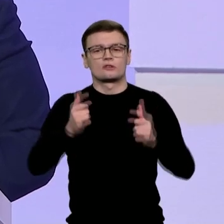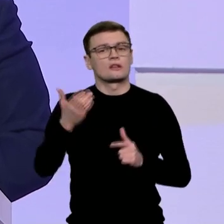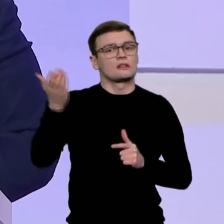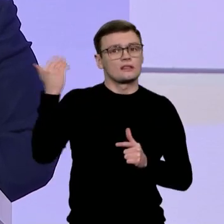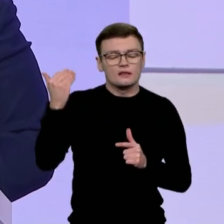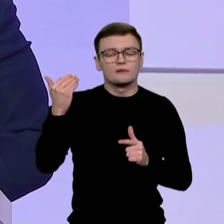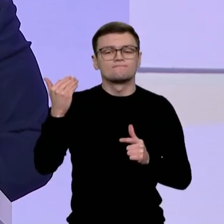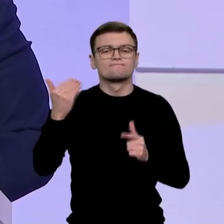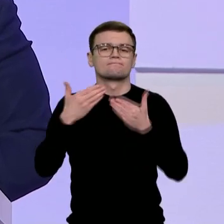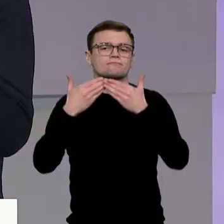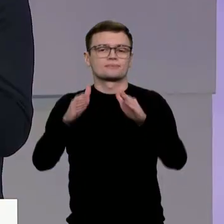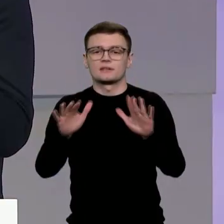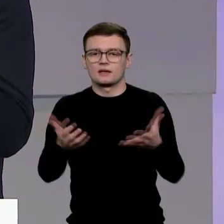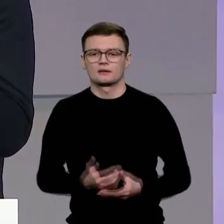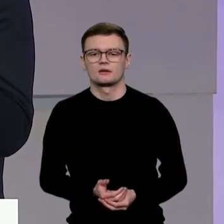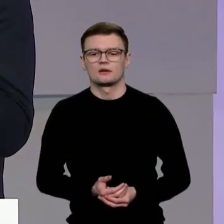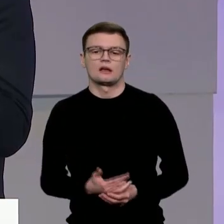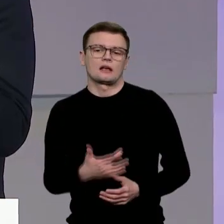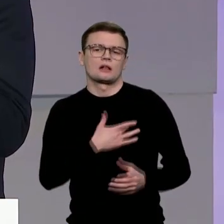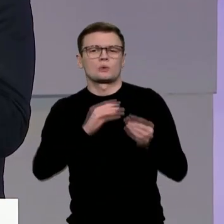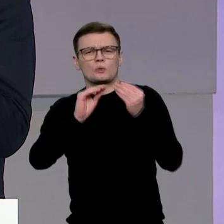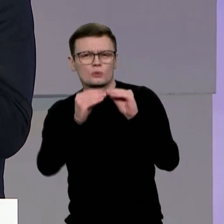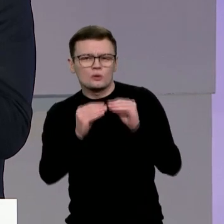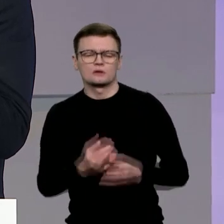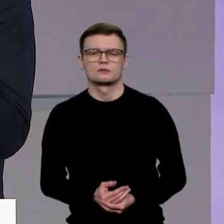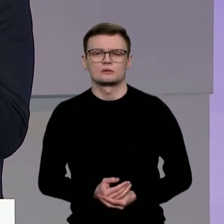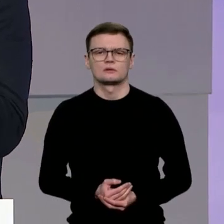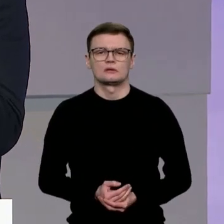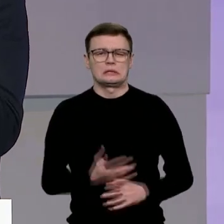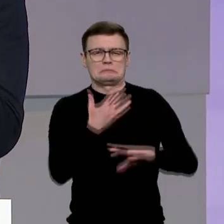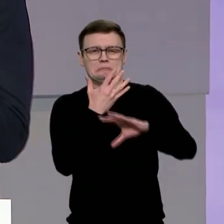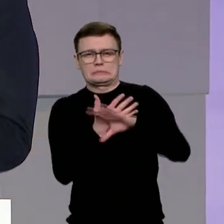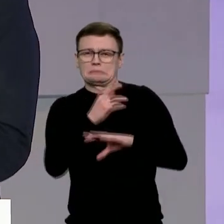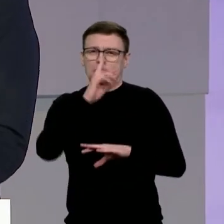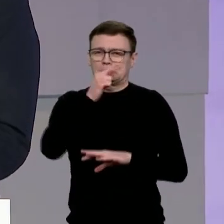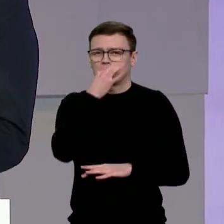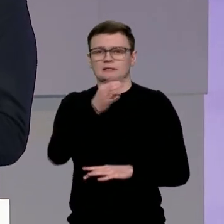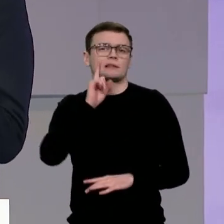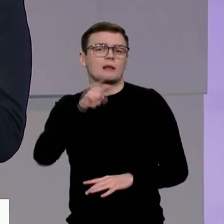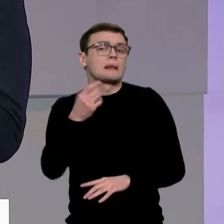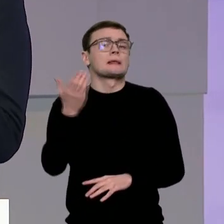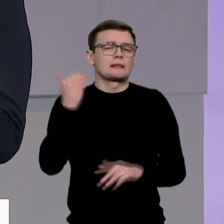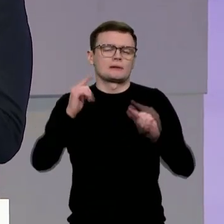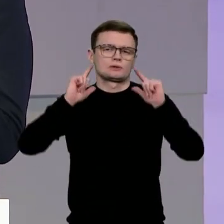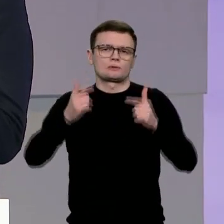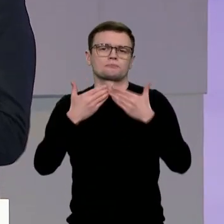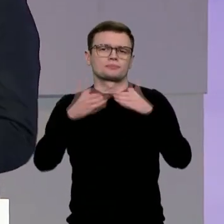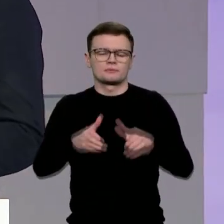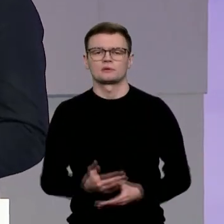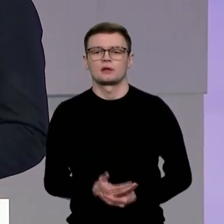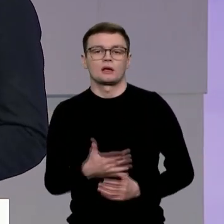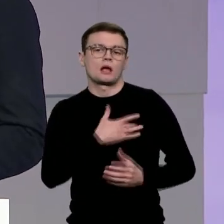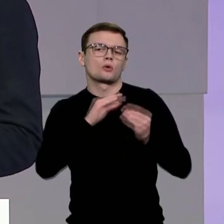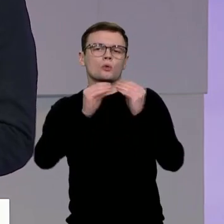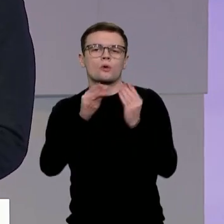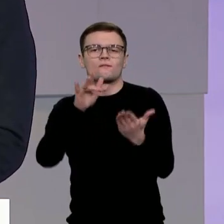mėnesį atidaryta, gruodžio gal... Nu, nenoriu suklaidinti tiksliai su datomis, bet tikrai visiškai nesenai, galbūt gruodžio vidury,